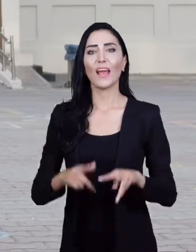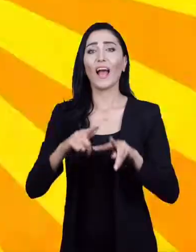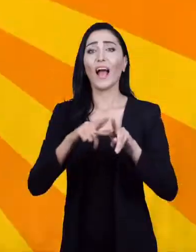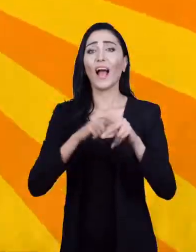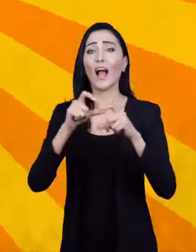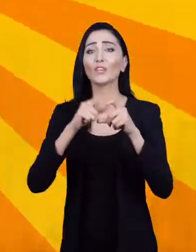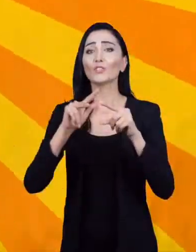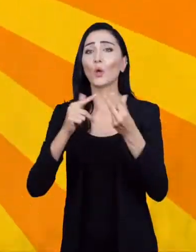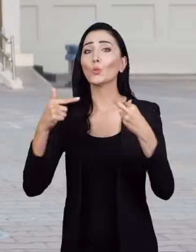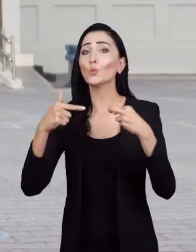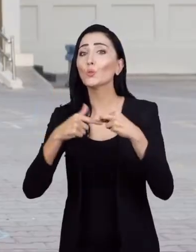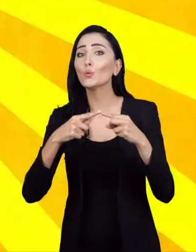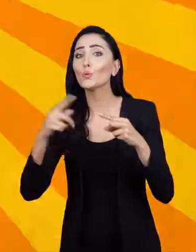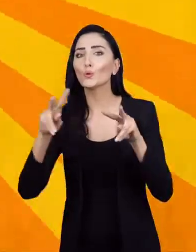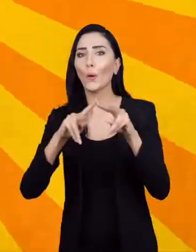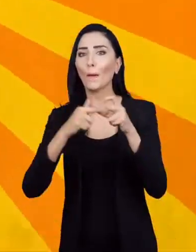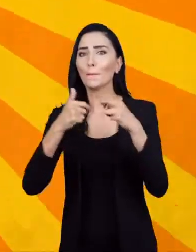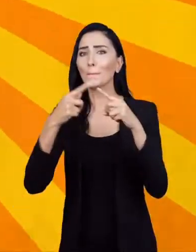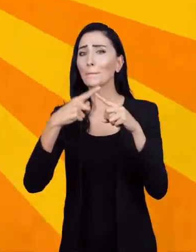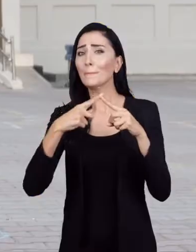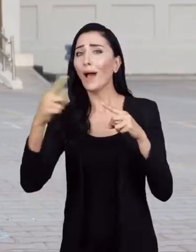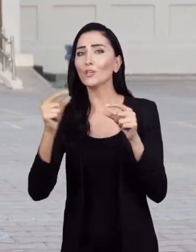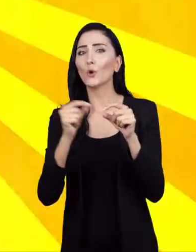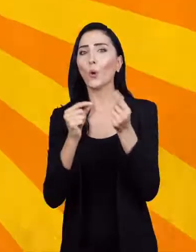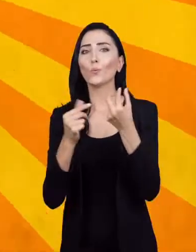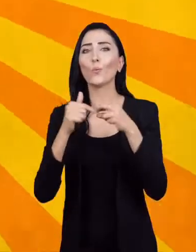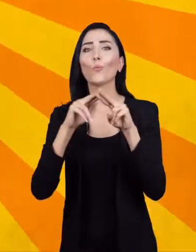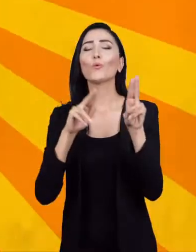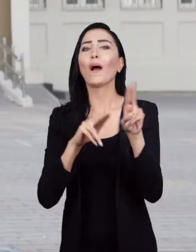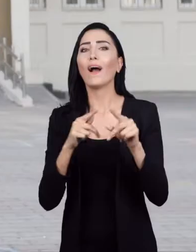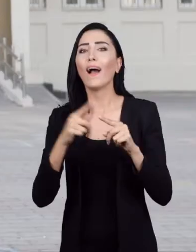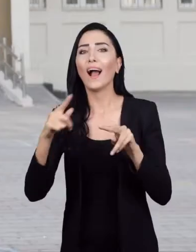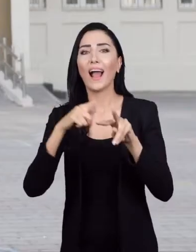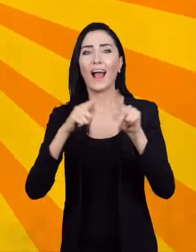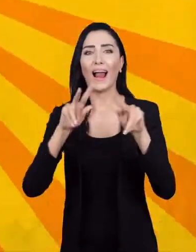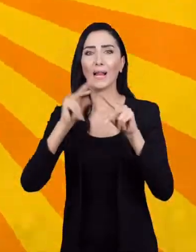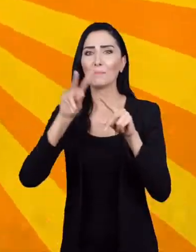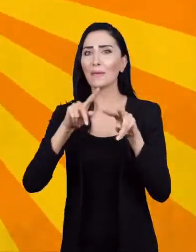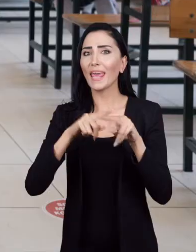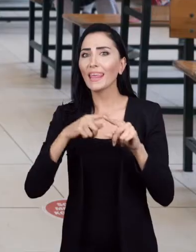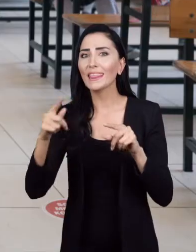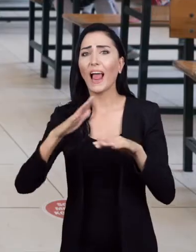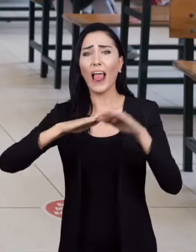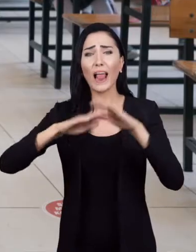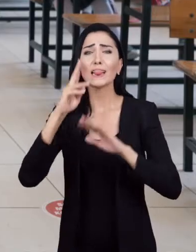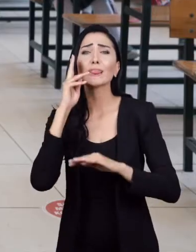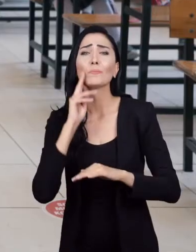Ben Ayşenur Mert Burak Almila